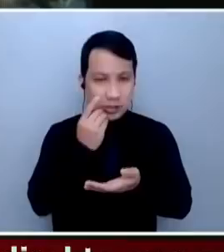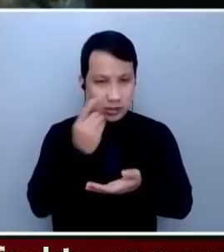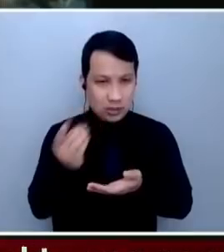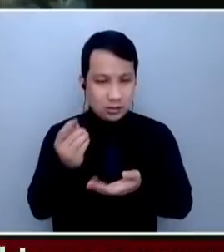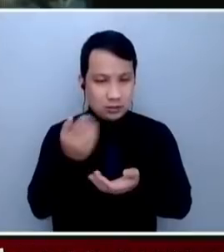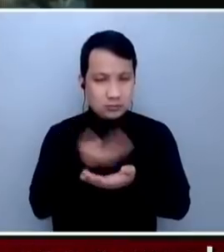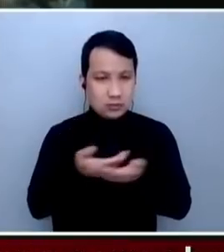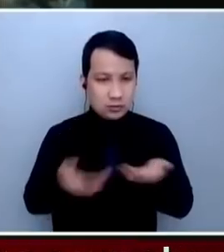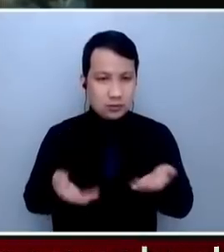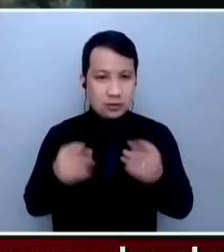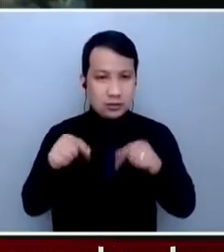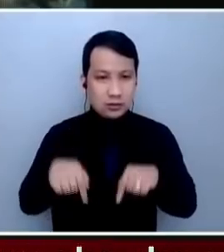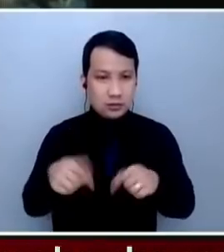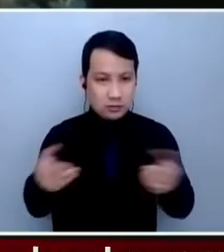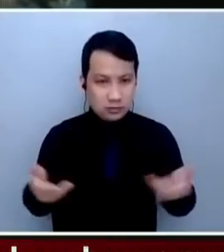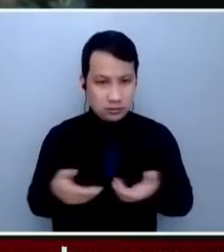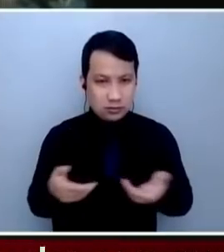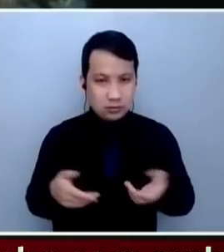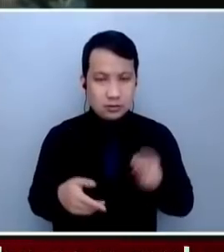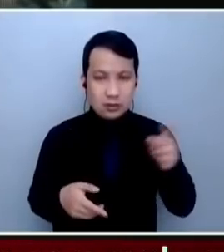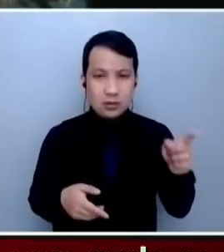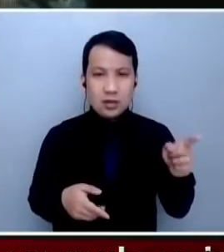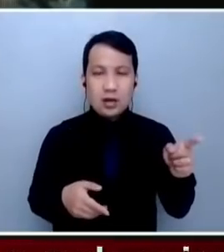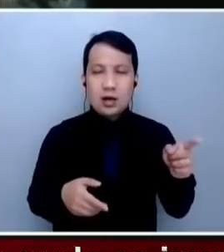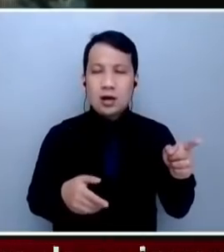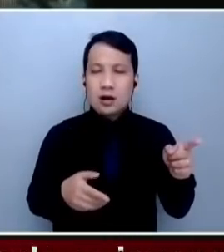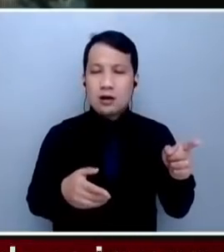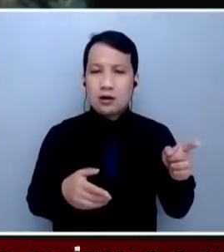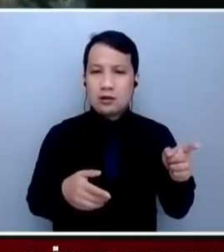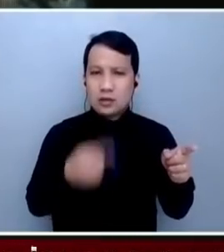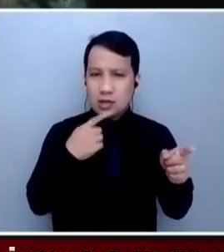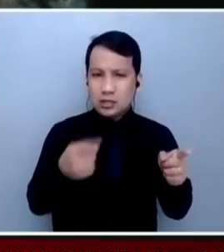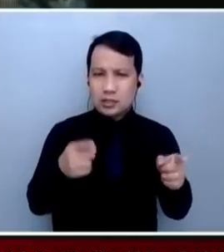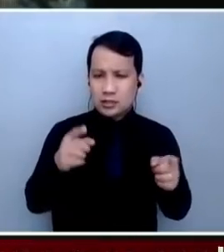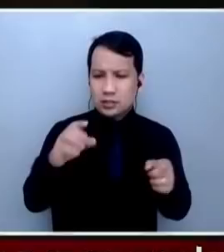But here's the catch, Mr. President. Ang sabi ng COA,